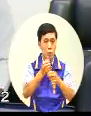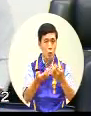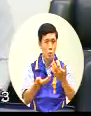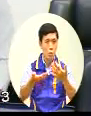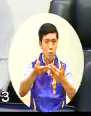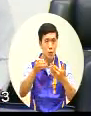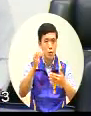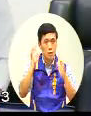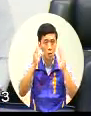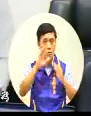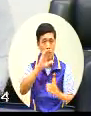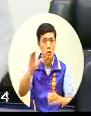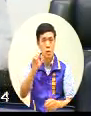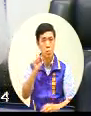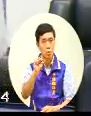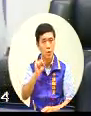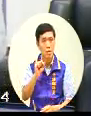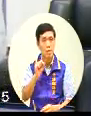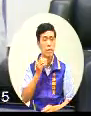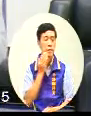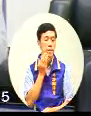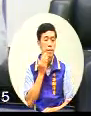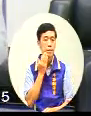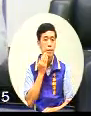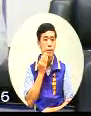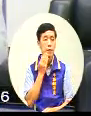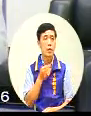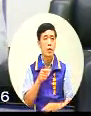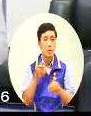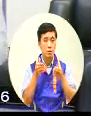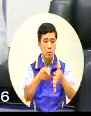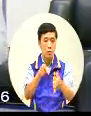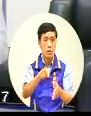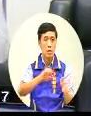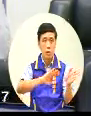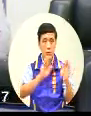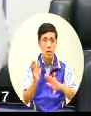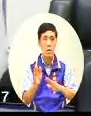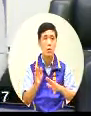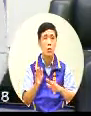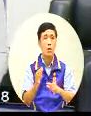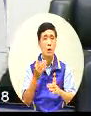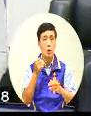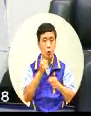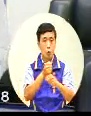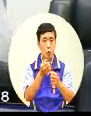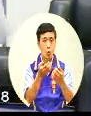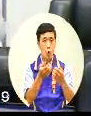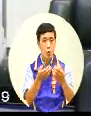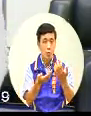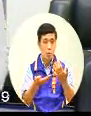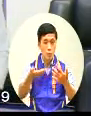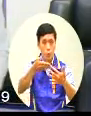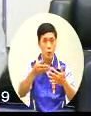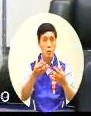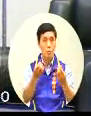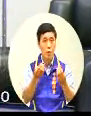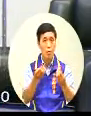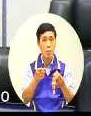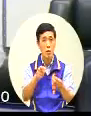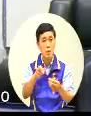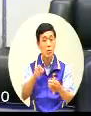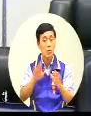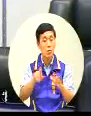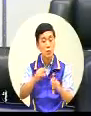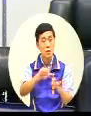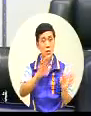说你要检讨，好不好？那所以现在目前就这个部分的人力，好，没有晋升的，局长你们这边有没有什么打算？